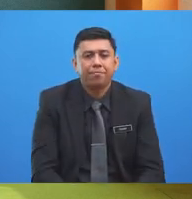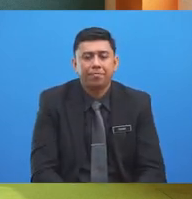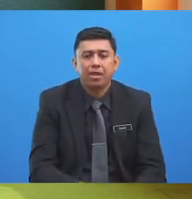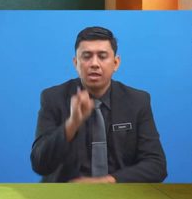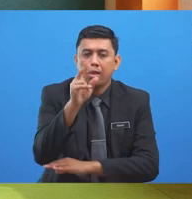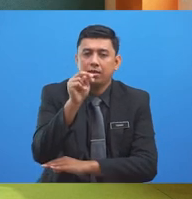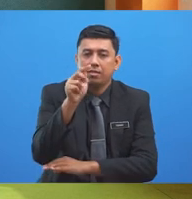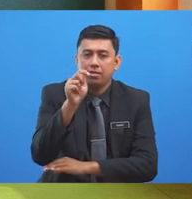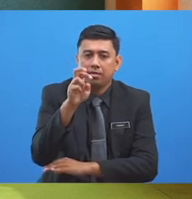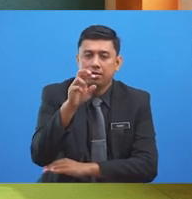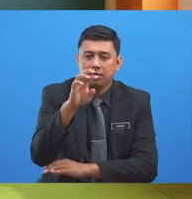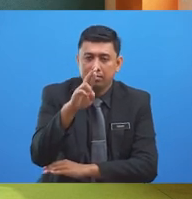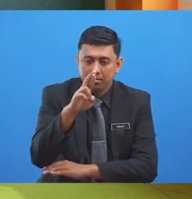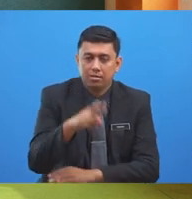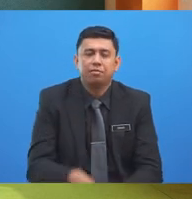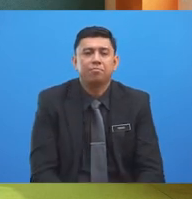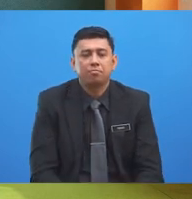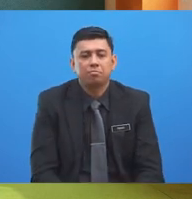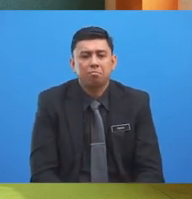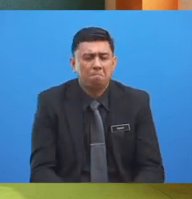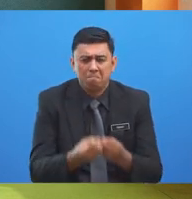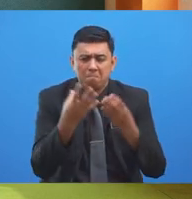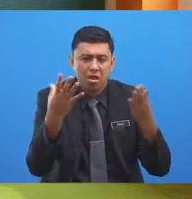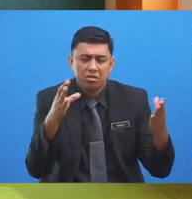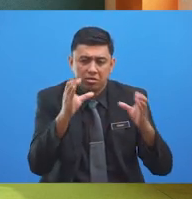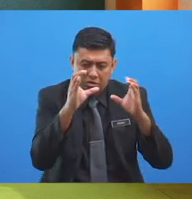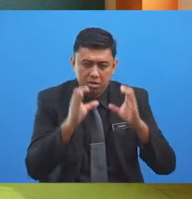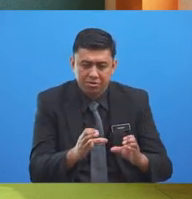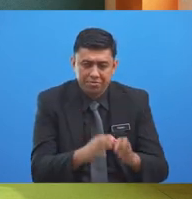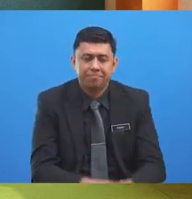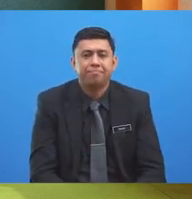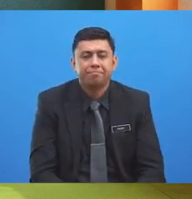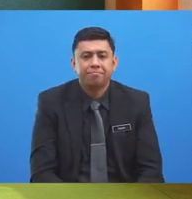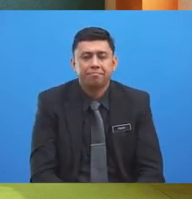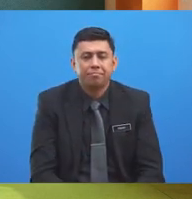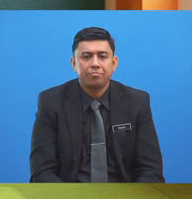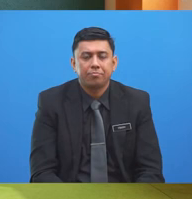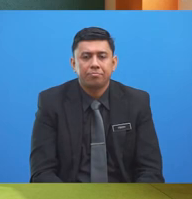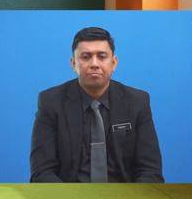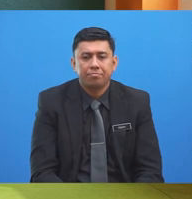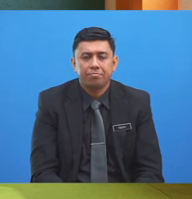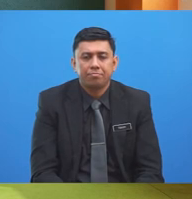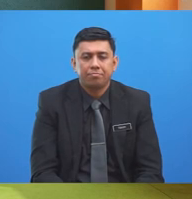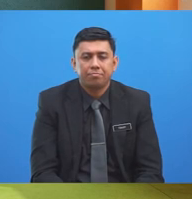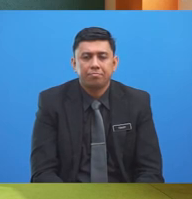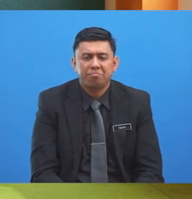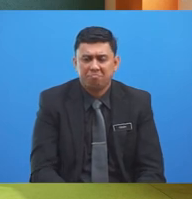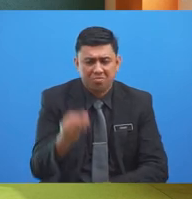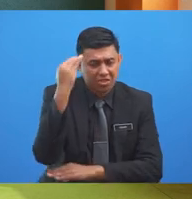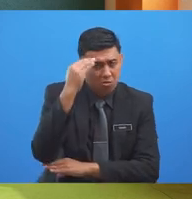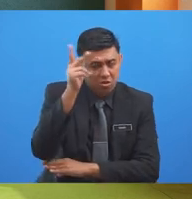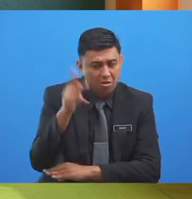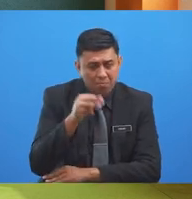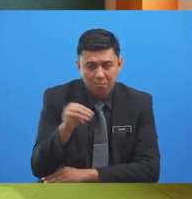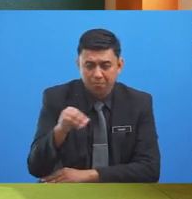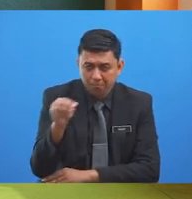integer, string, boolean, char, double dan float. Tahukah